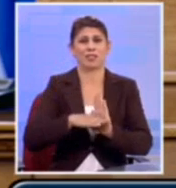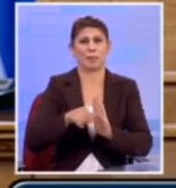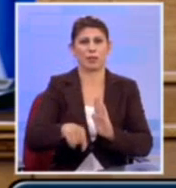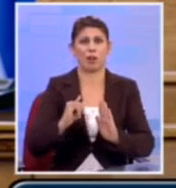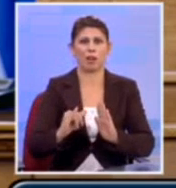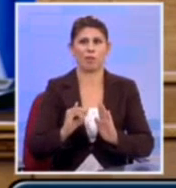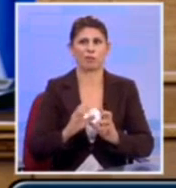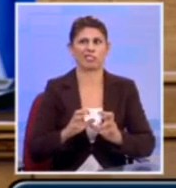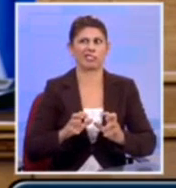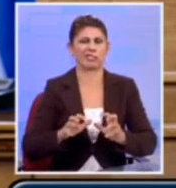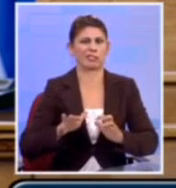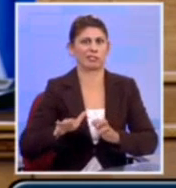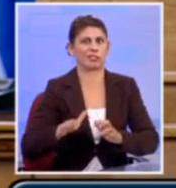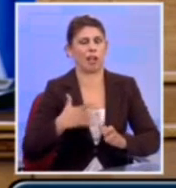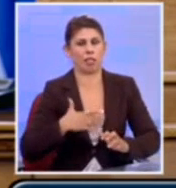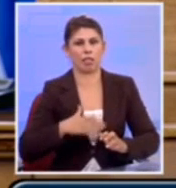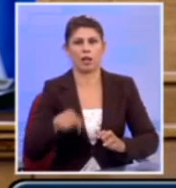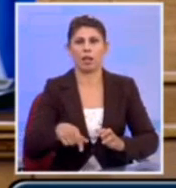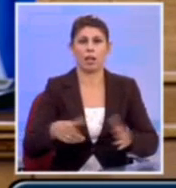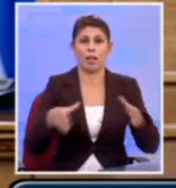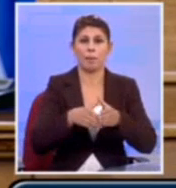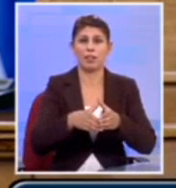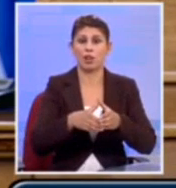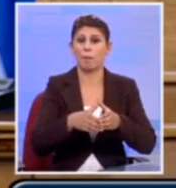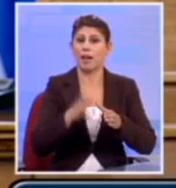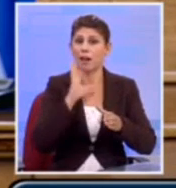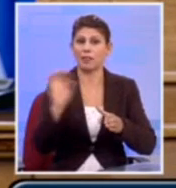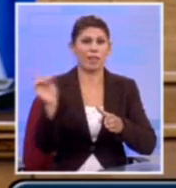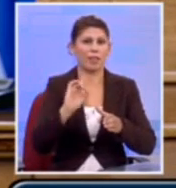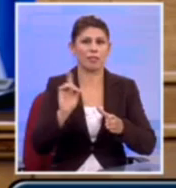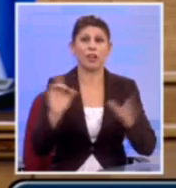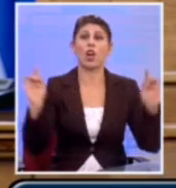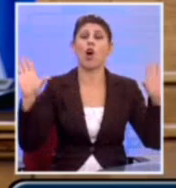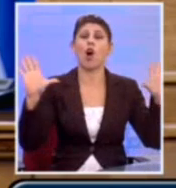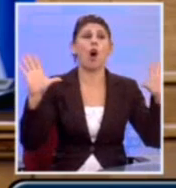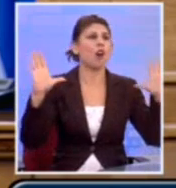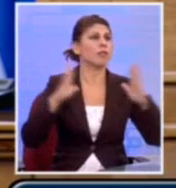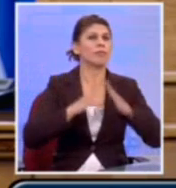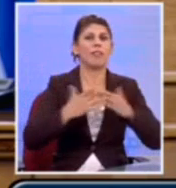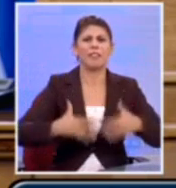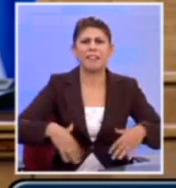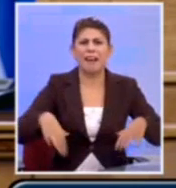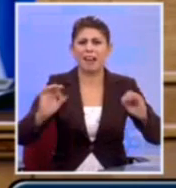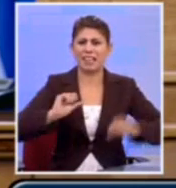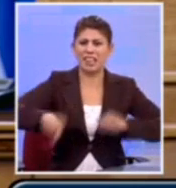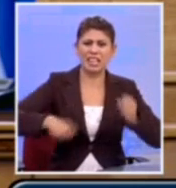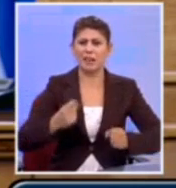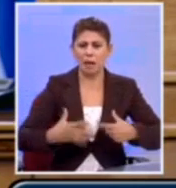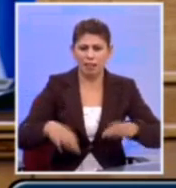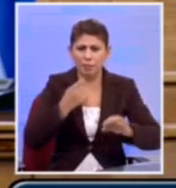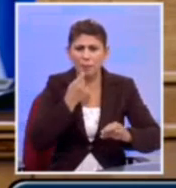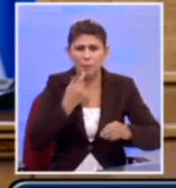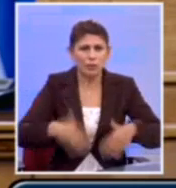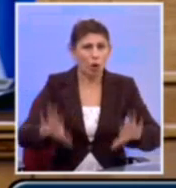Επιτροπή Αλήθειας τρομοκρατεί, γιατί δεν είναι πλέον ούτε άστεγη, ούτε βρεφικό και πρωτόλιο αίτημα του κινήματος. Η